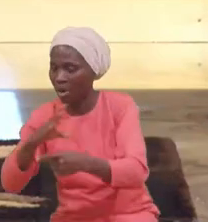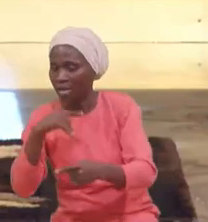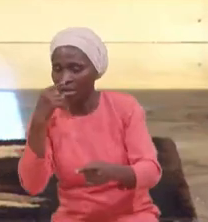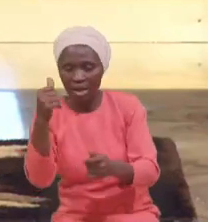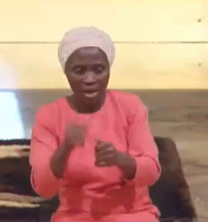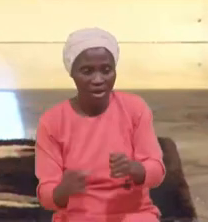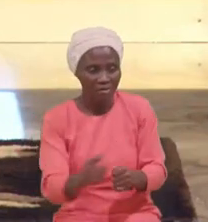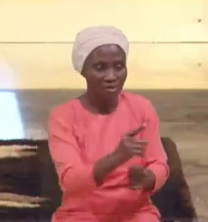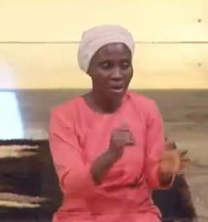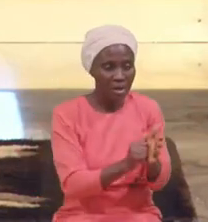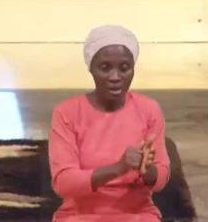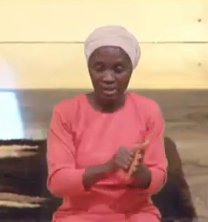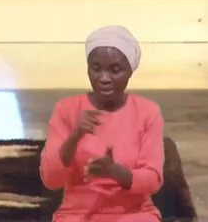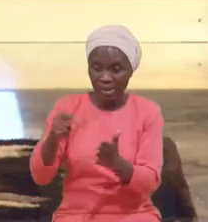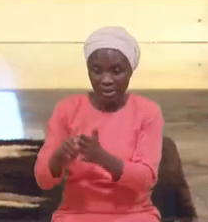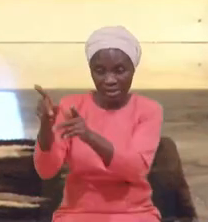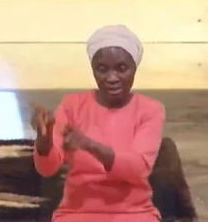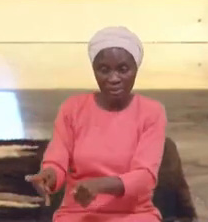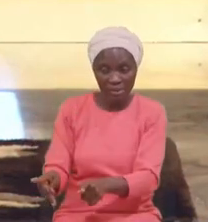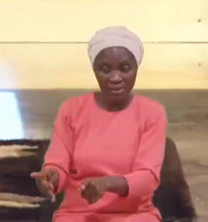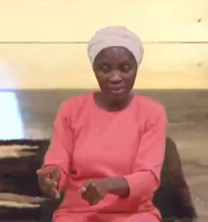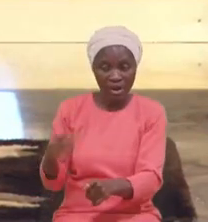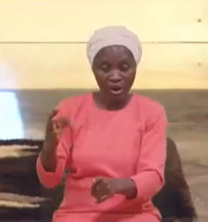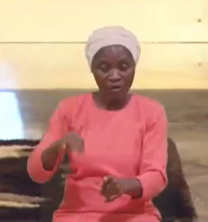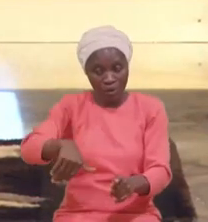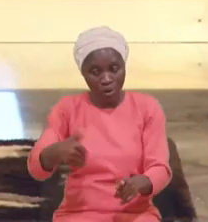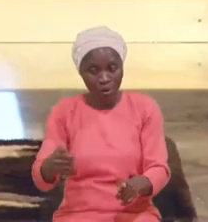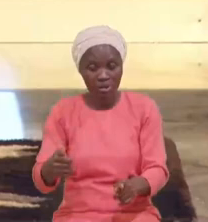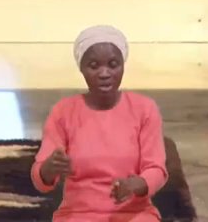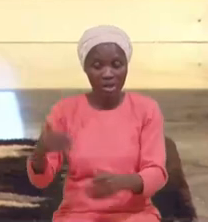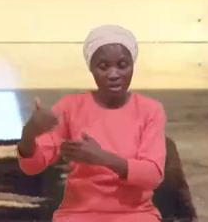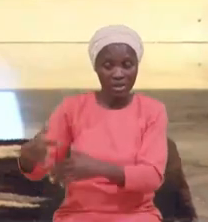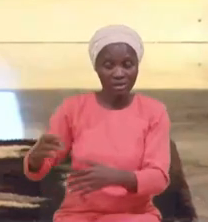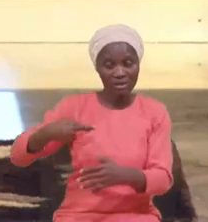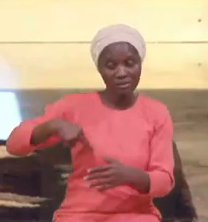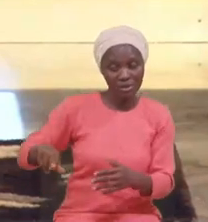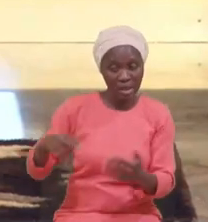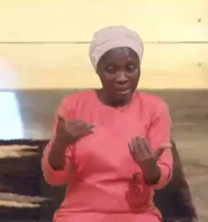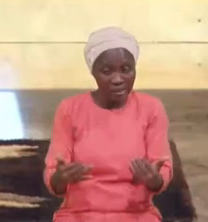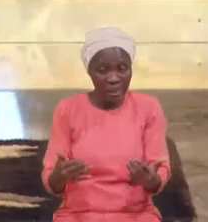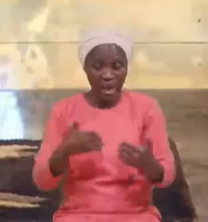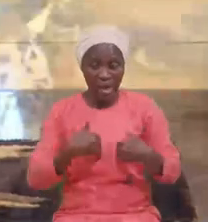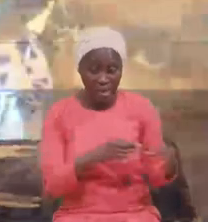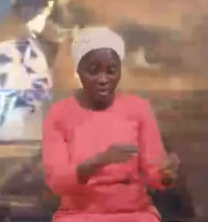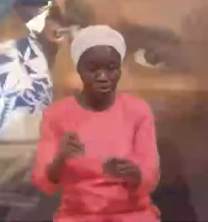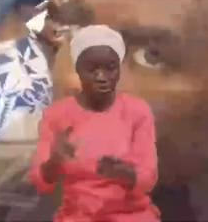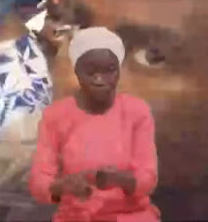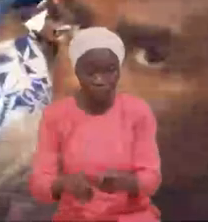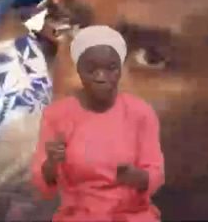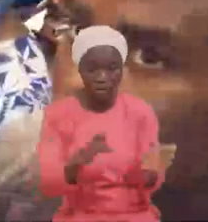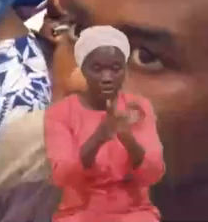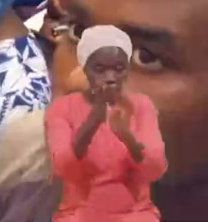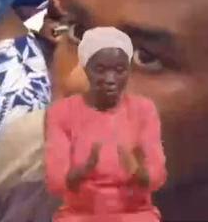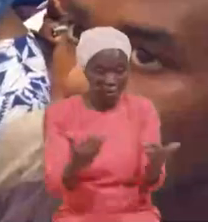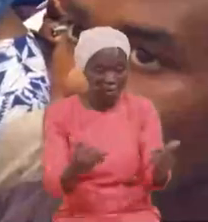tu veux aller dire à tout le monde que, oui, oui, tu veux dire à, une grande, à un grand personnage de la religion